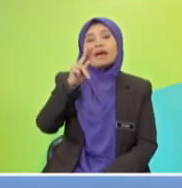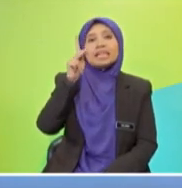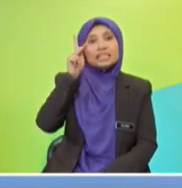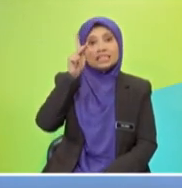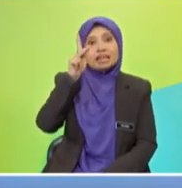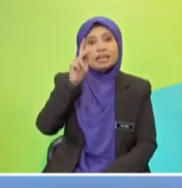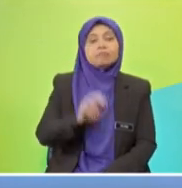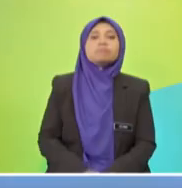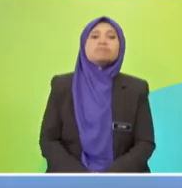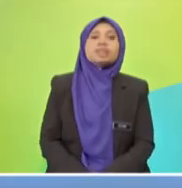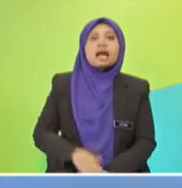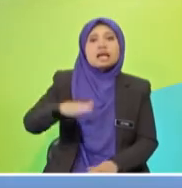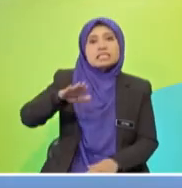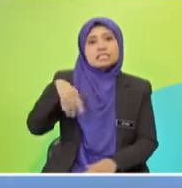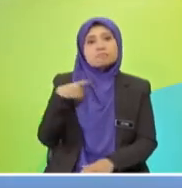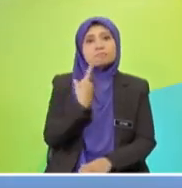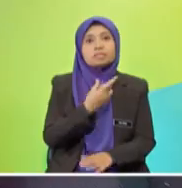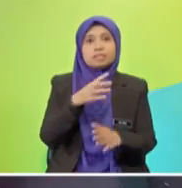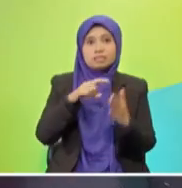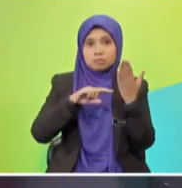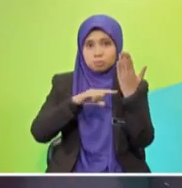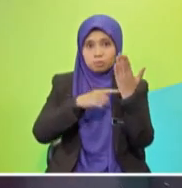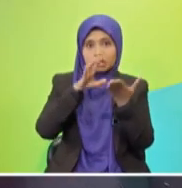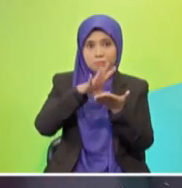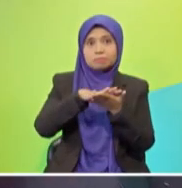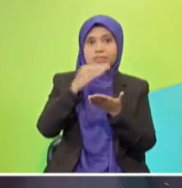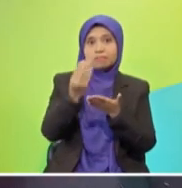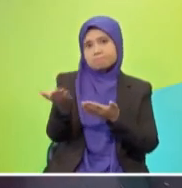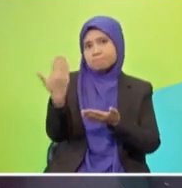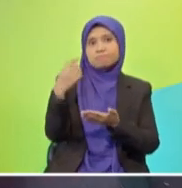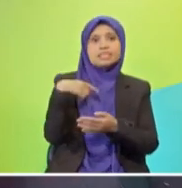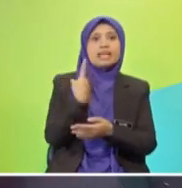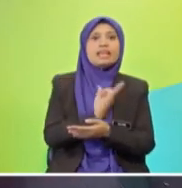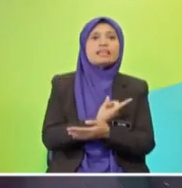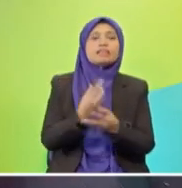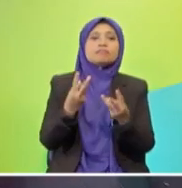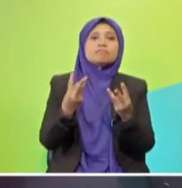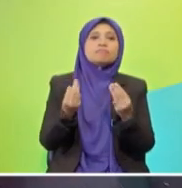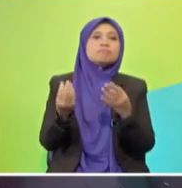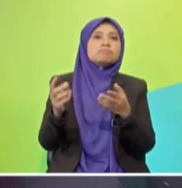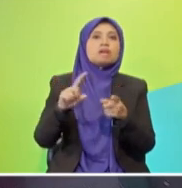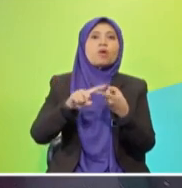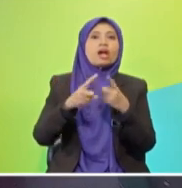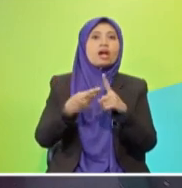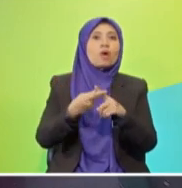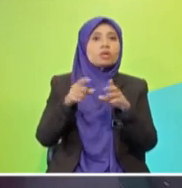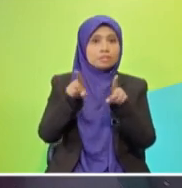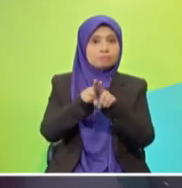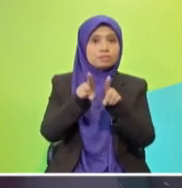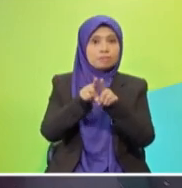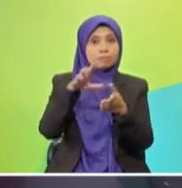hari ini sebelum kita mulaikan sesi pembelajaran kita masuk ke